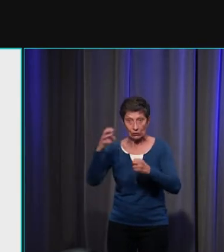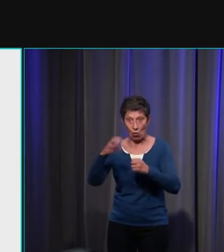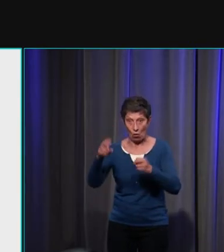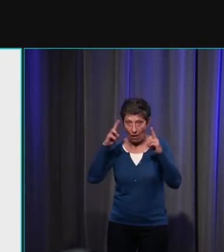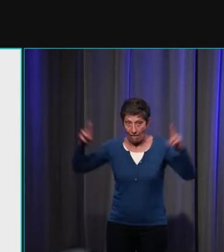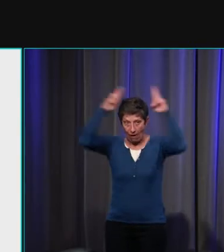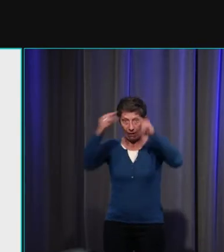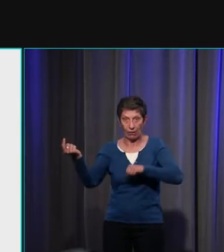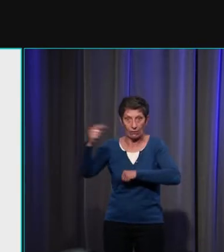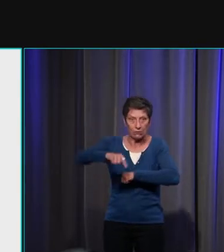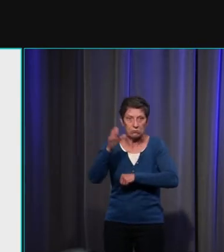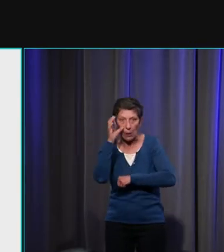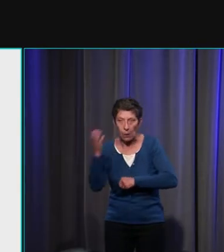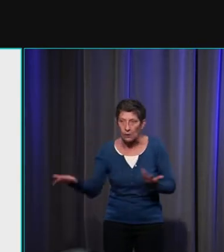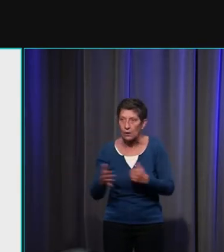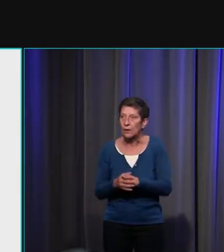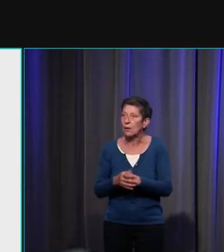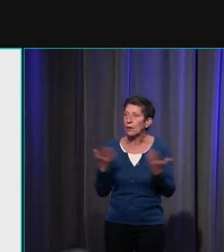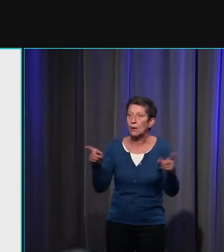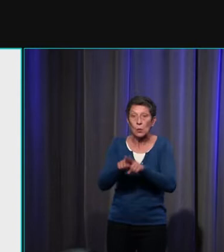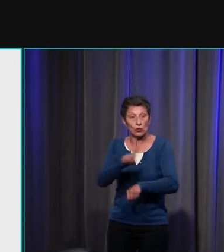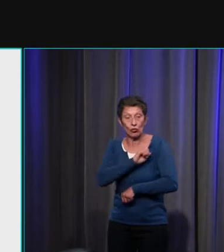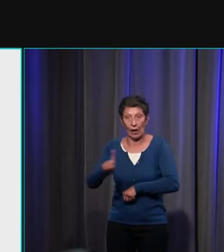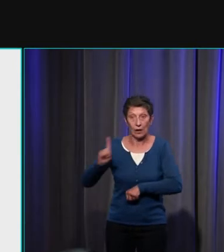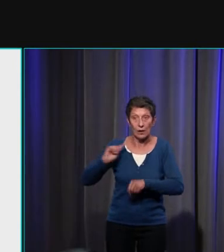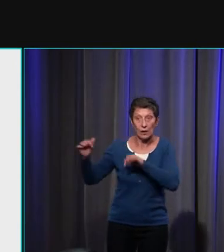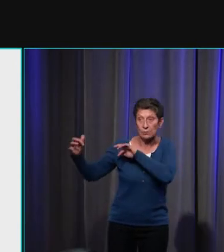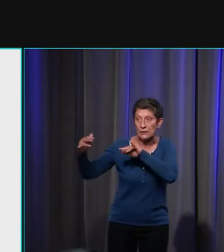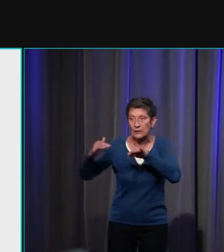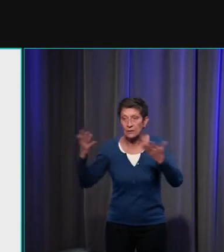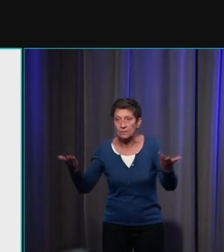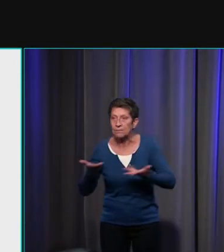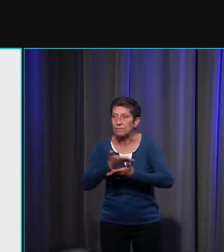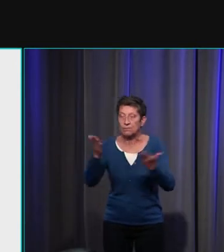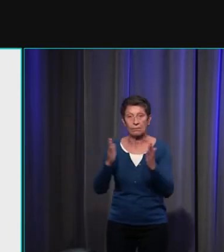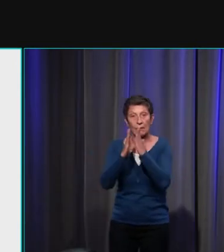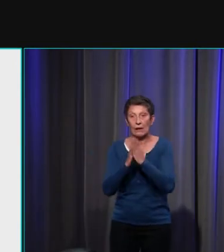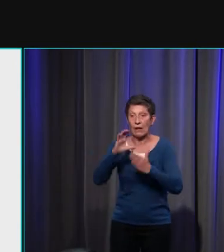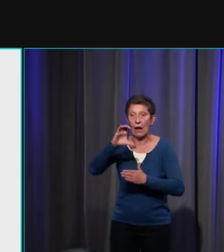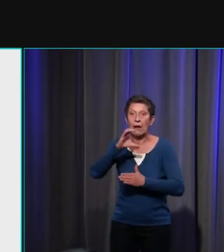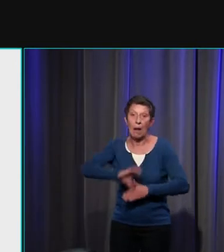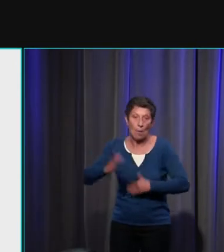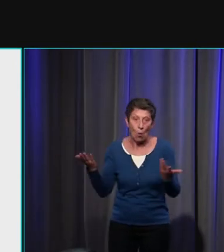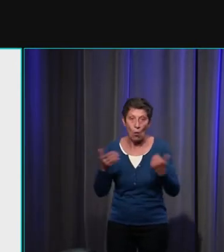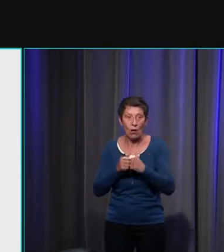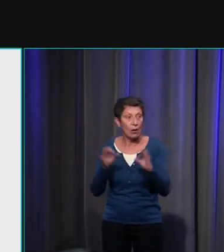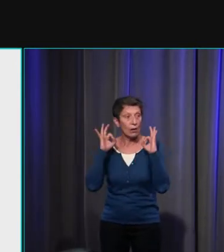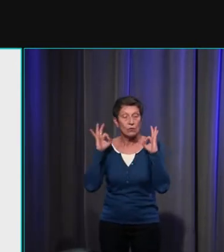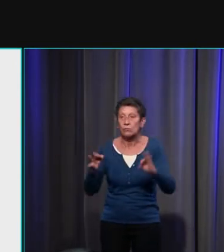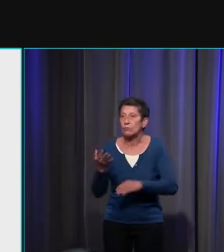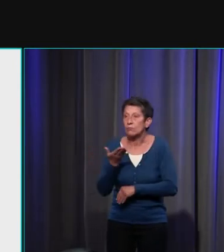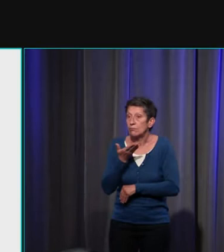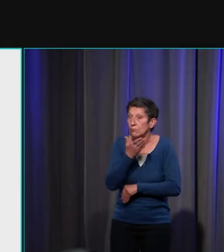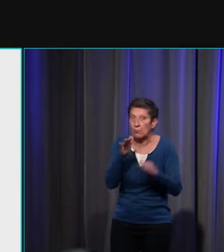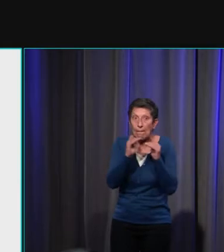beaucoup de monde et une foule de chevalier il ne tient plus dans la cathédrale de clermont ils sont rase